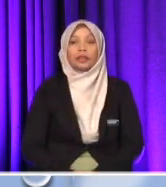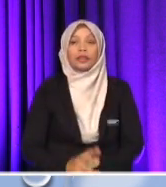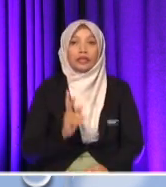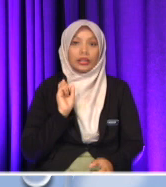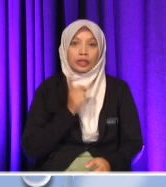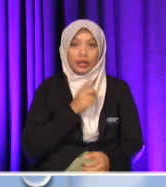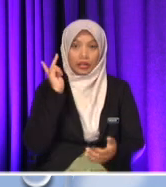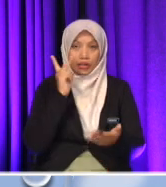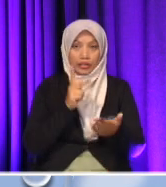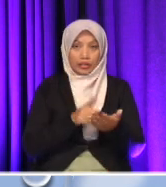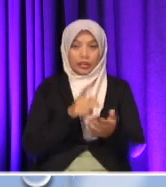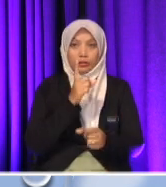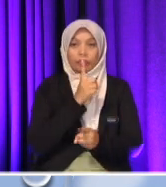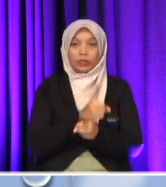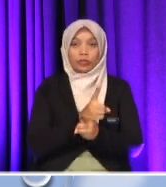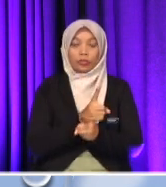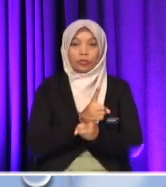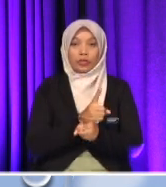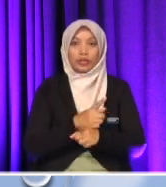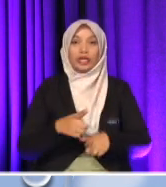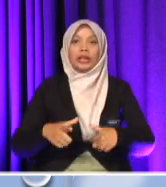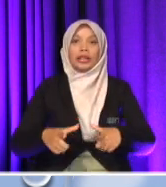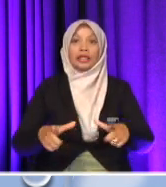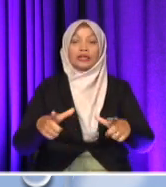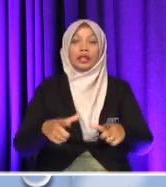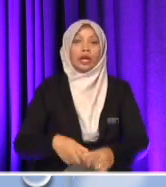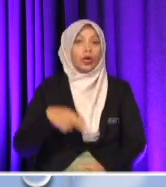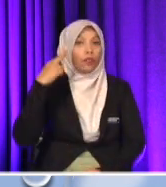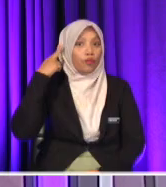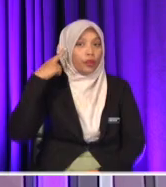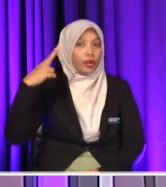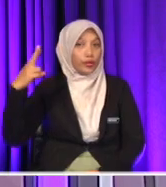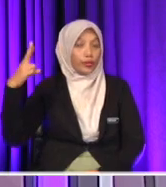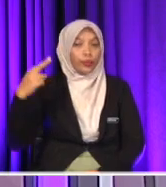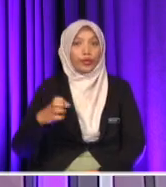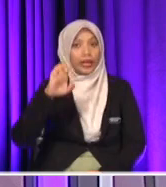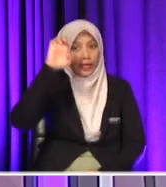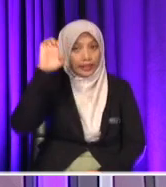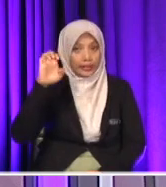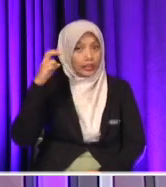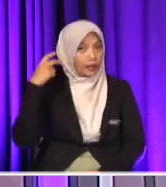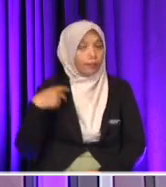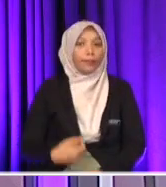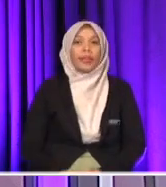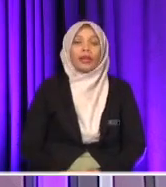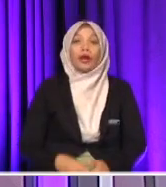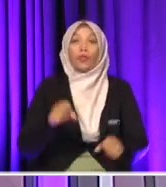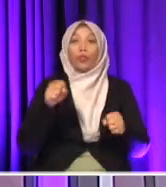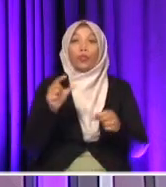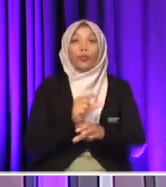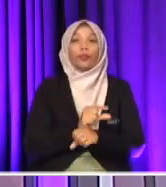pergi kepada litar yang kita nak uji. Contohnya macam kita ada litar radio kan. Kita nak tengok bentuk gelombang dia. So kita boleh gunakan